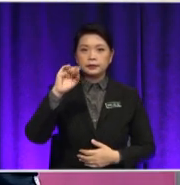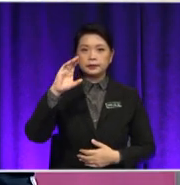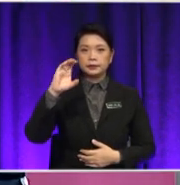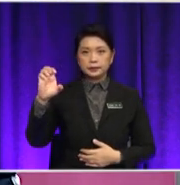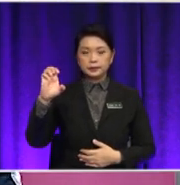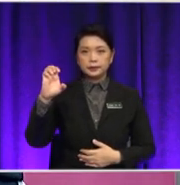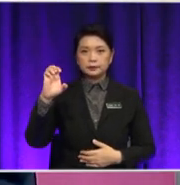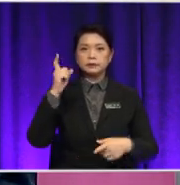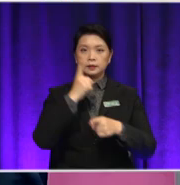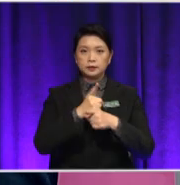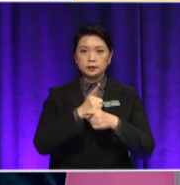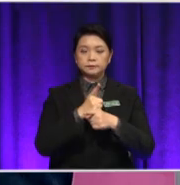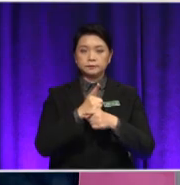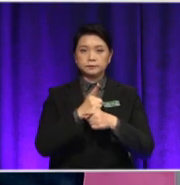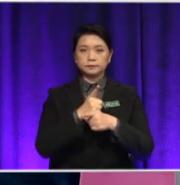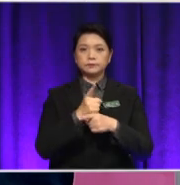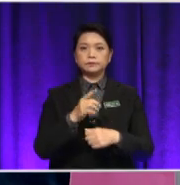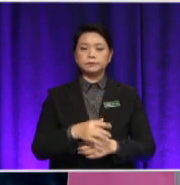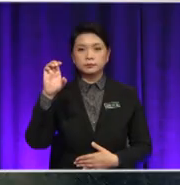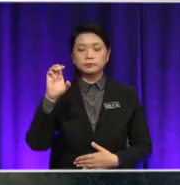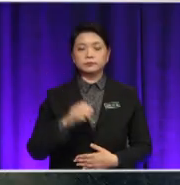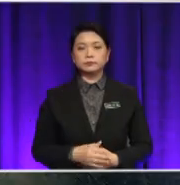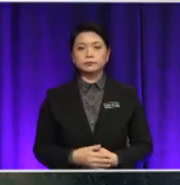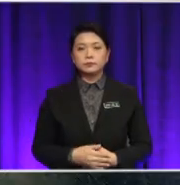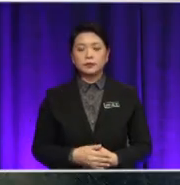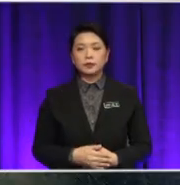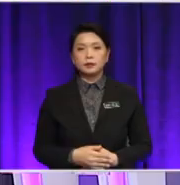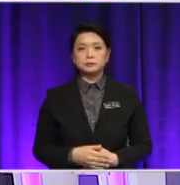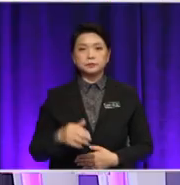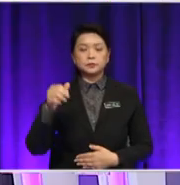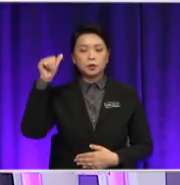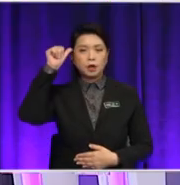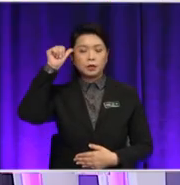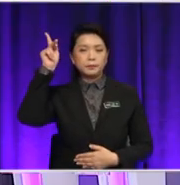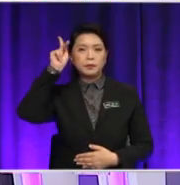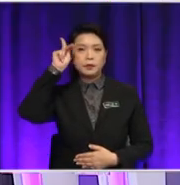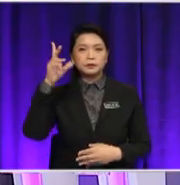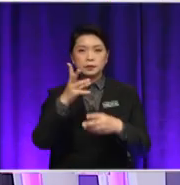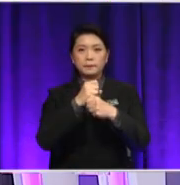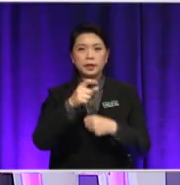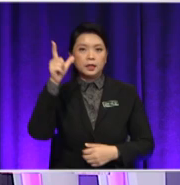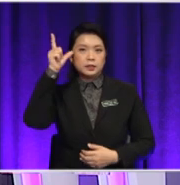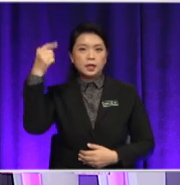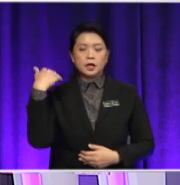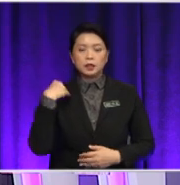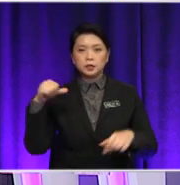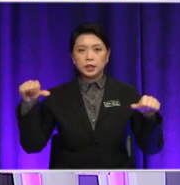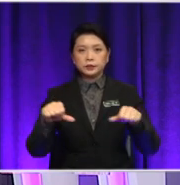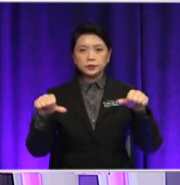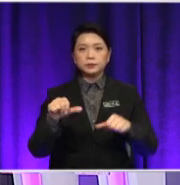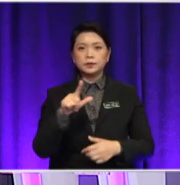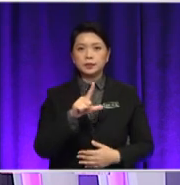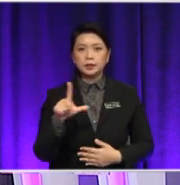apa, E tu apa. Right. Bukan nasi ya di sini. Saya dapat lihat sekarang ada aktiviti lah cikgu ataupun